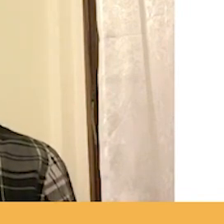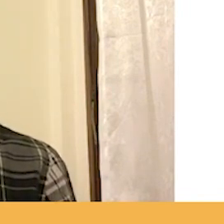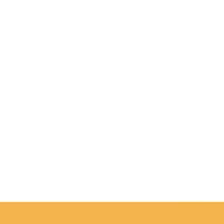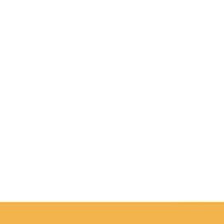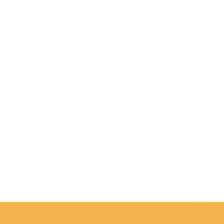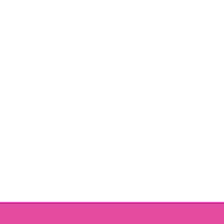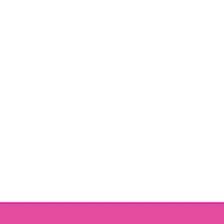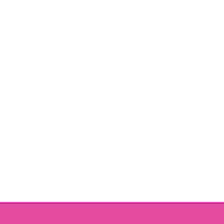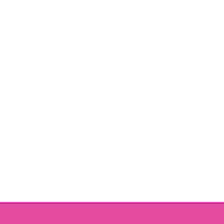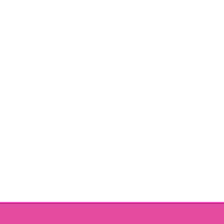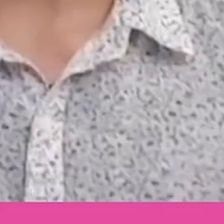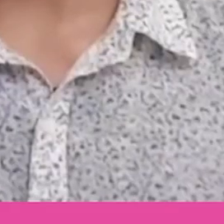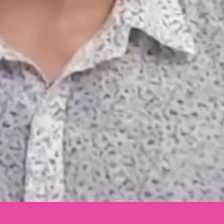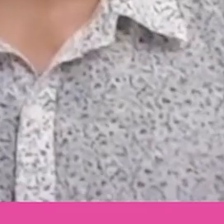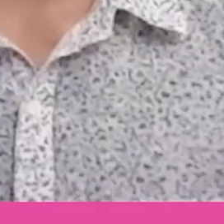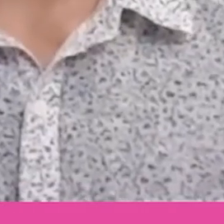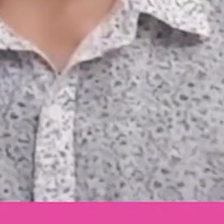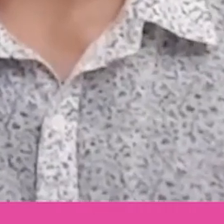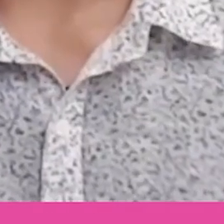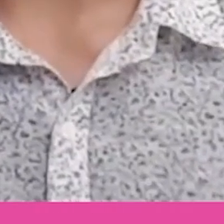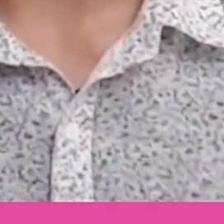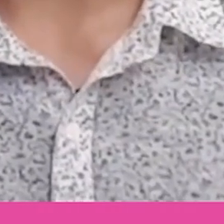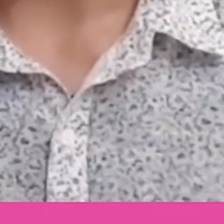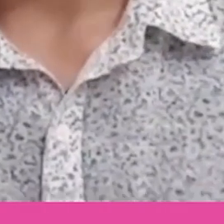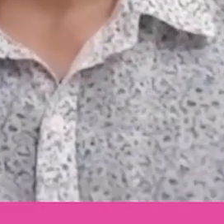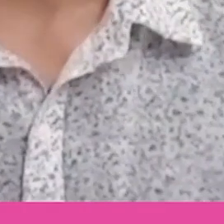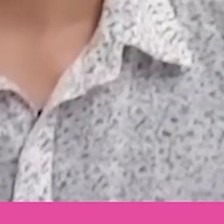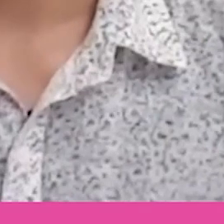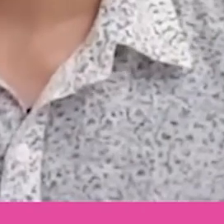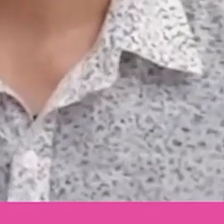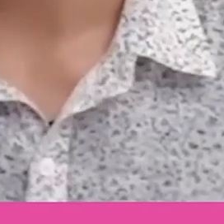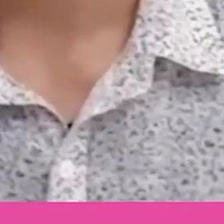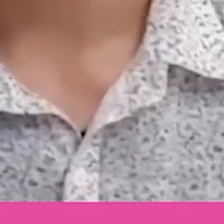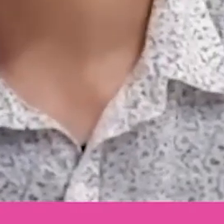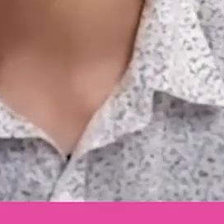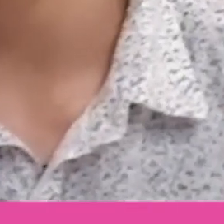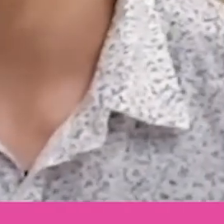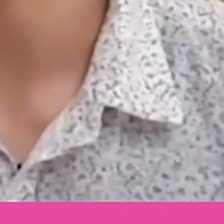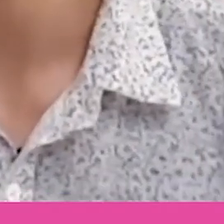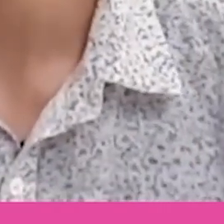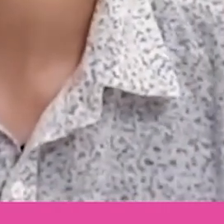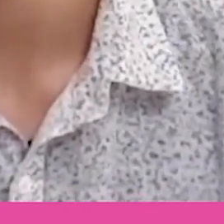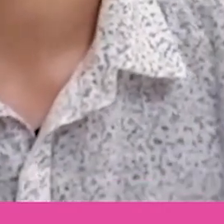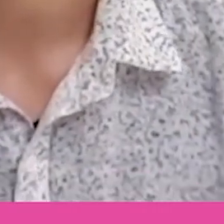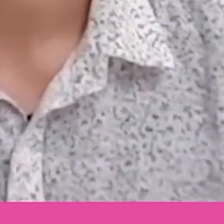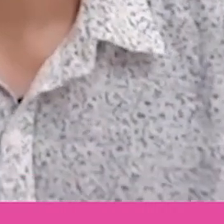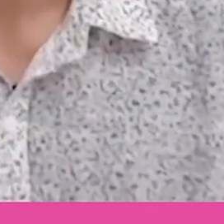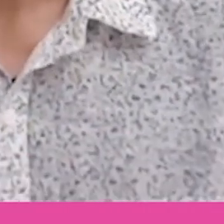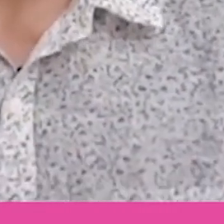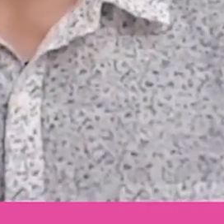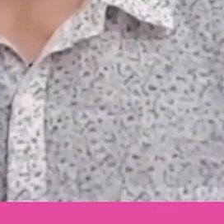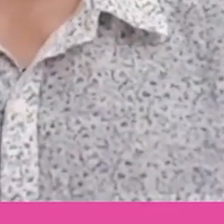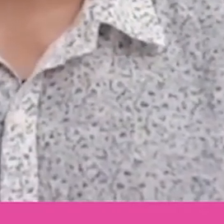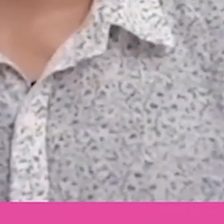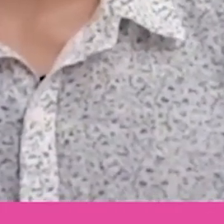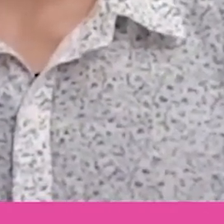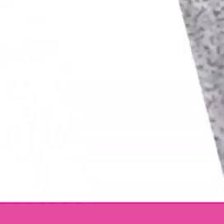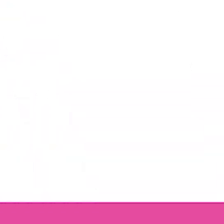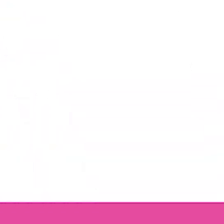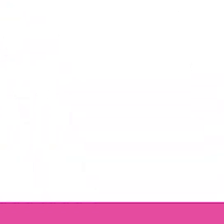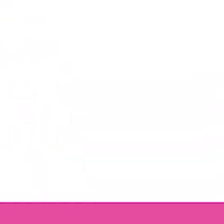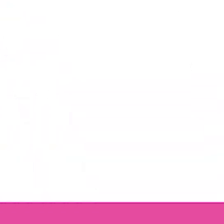dito. Masaya ka na, may kabanalan ka pa. Oh,